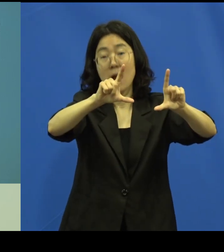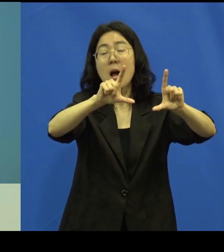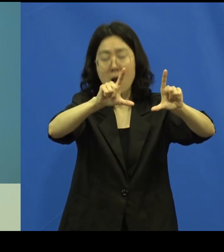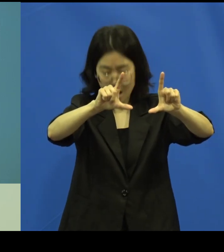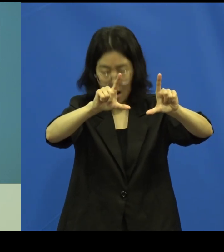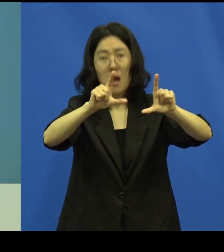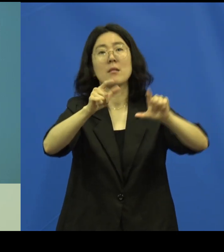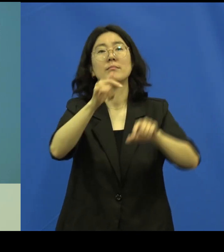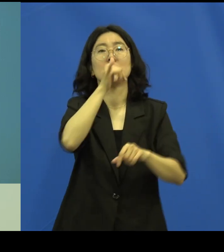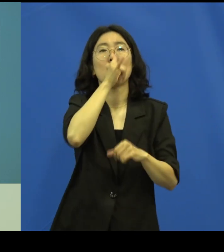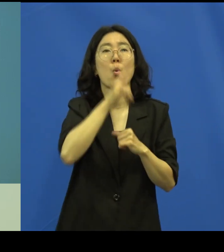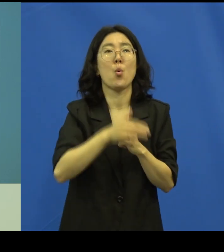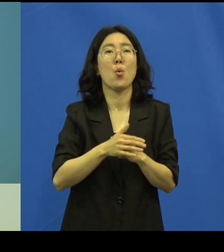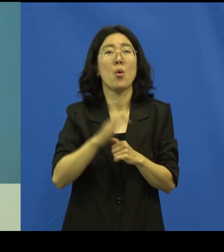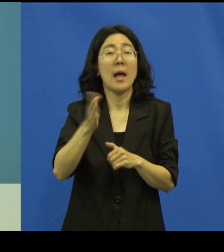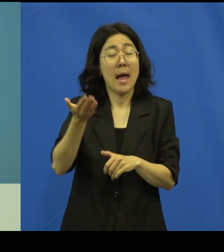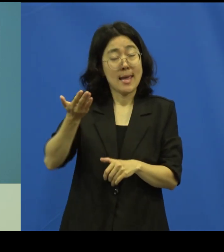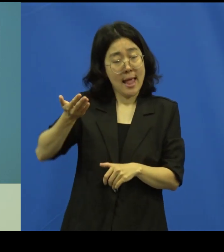예적부터 보이고